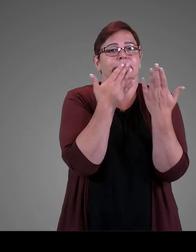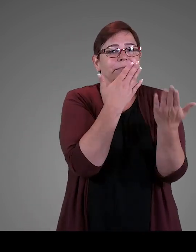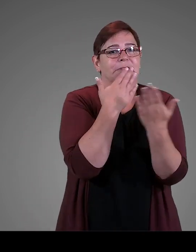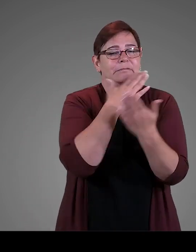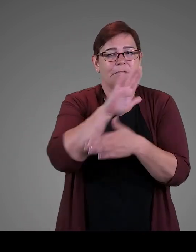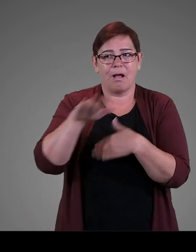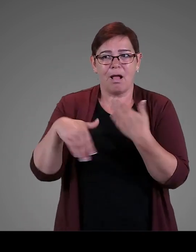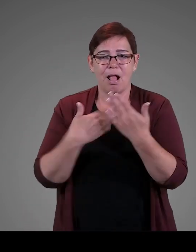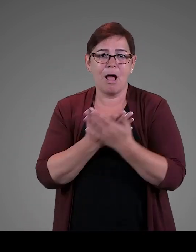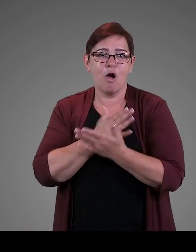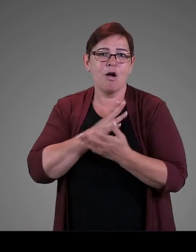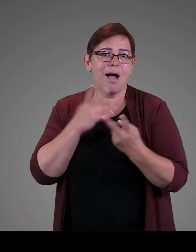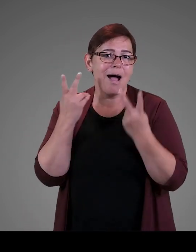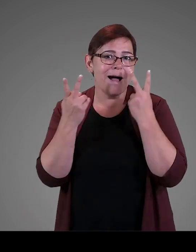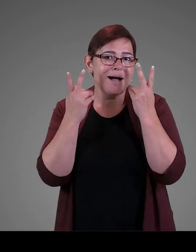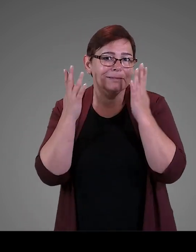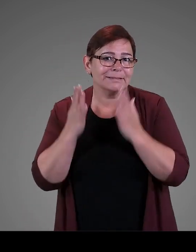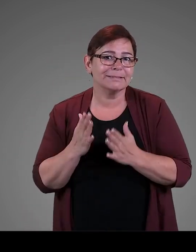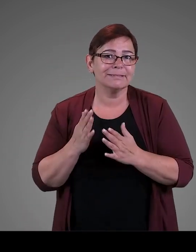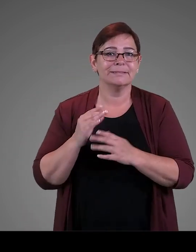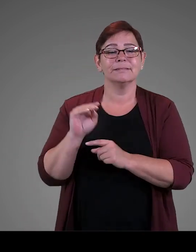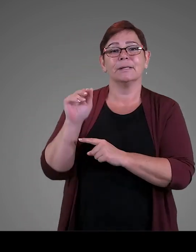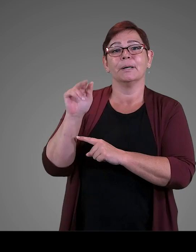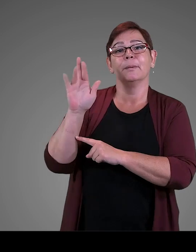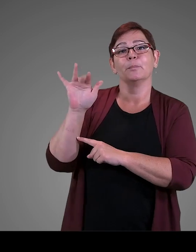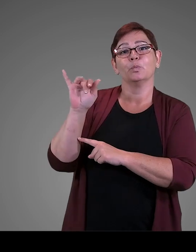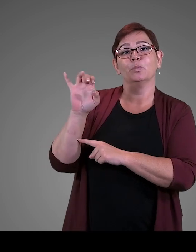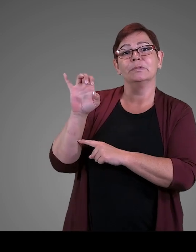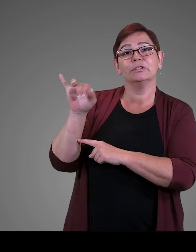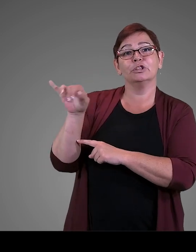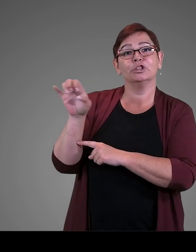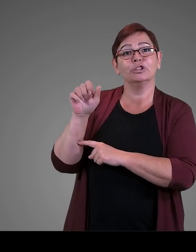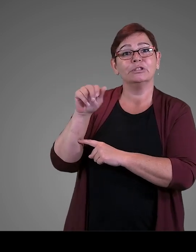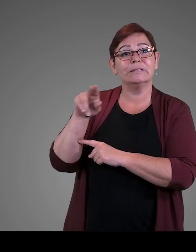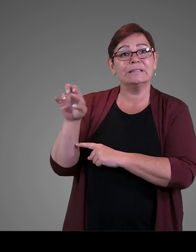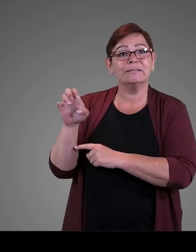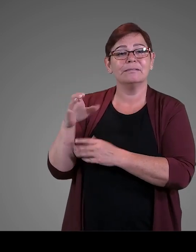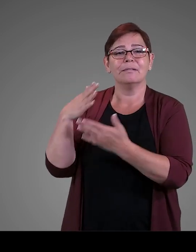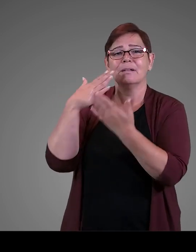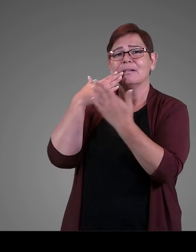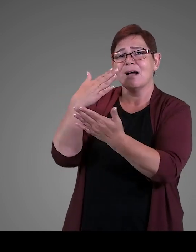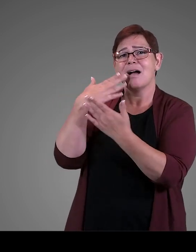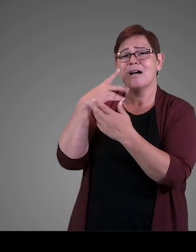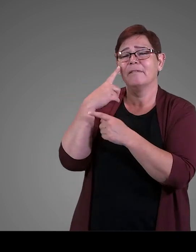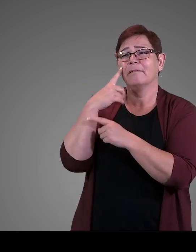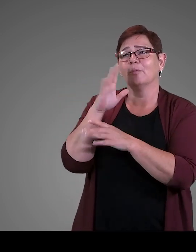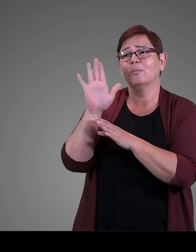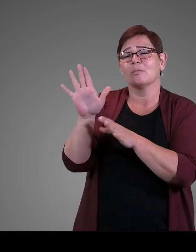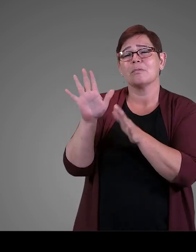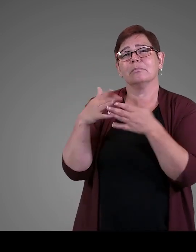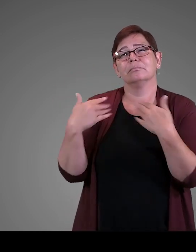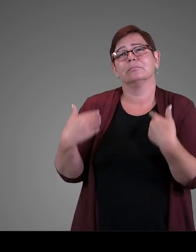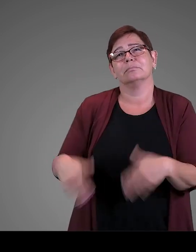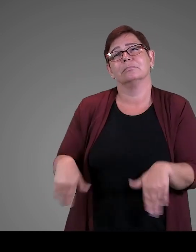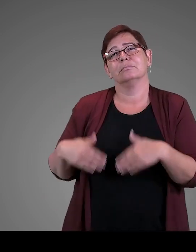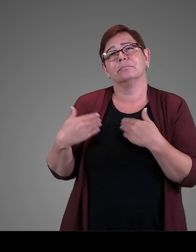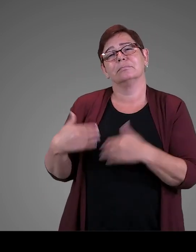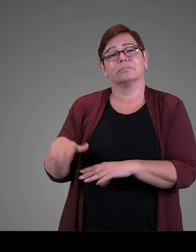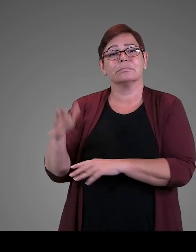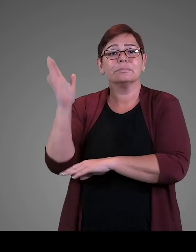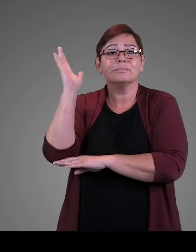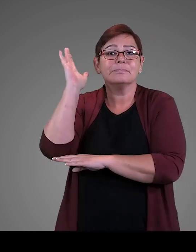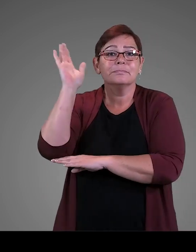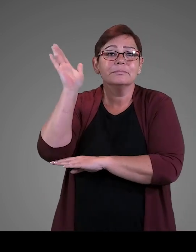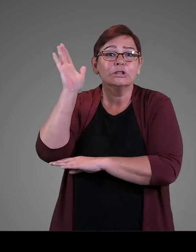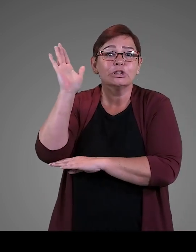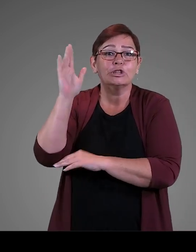Premièrement, alors, à nos invités, ici, Marie-Jeanne. Un grand, grand, grand merci pour ton intervention